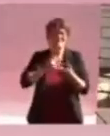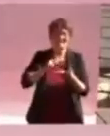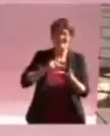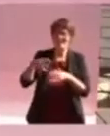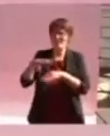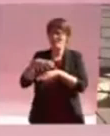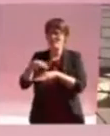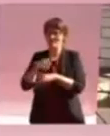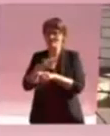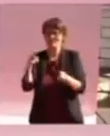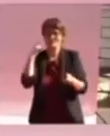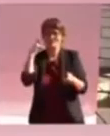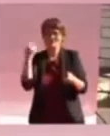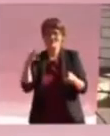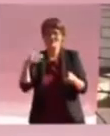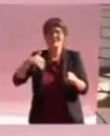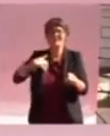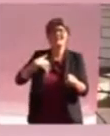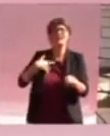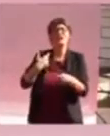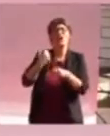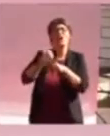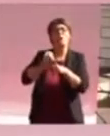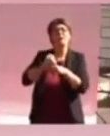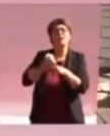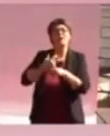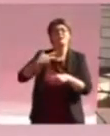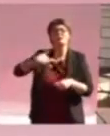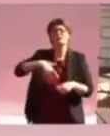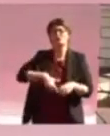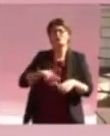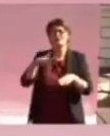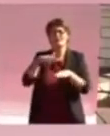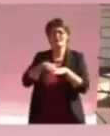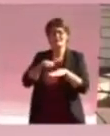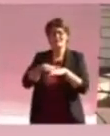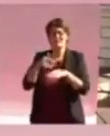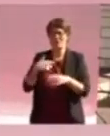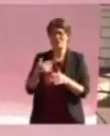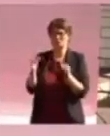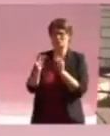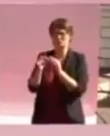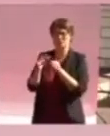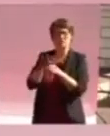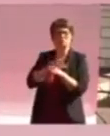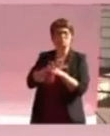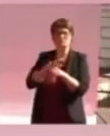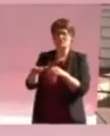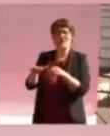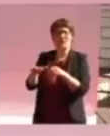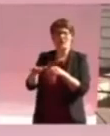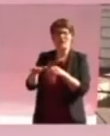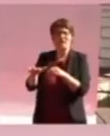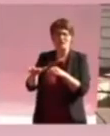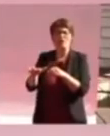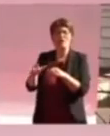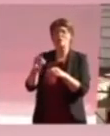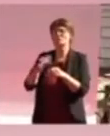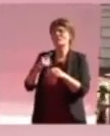socio assistenziale condivido appieno tutti i temi trattati e proposti dai miei colleghi sul servizio socio sanitario nazionale